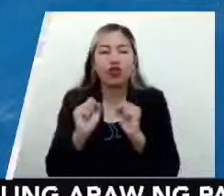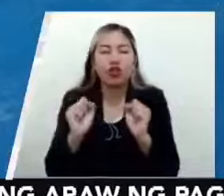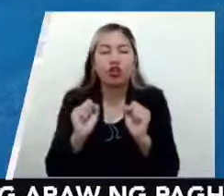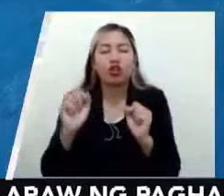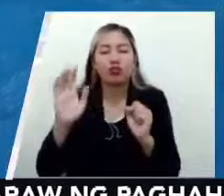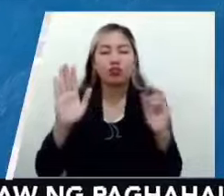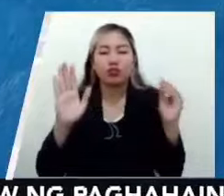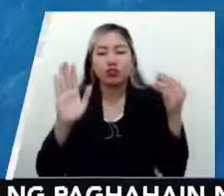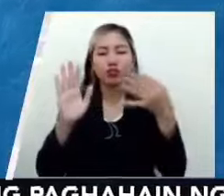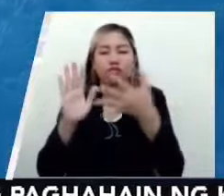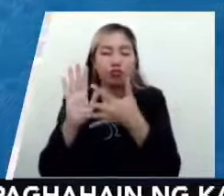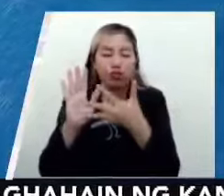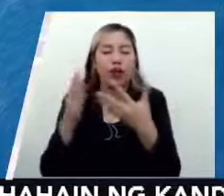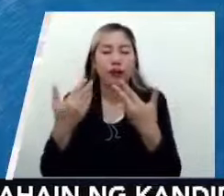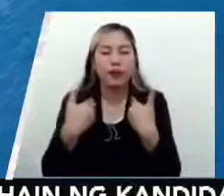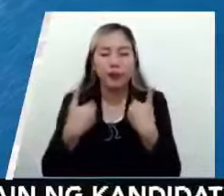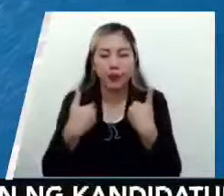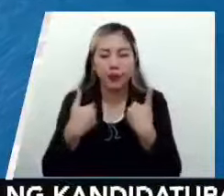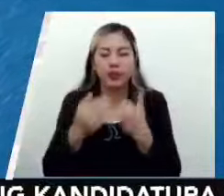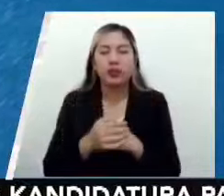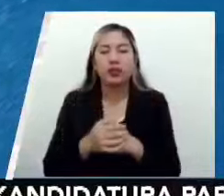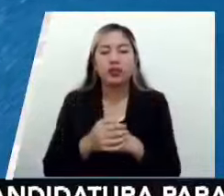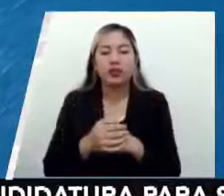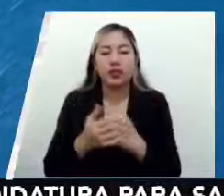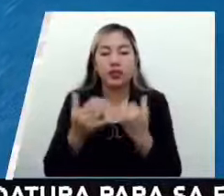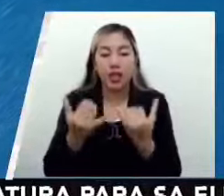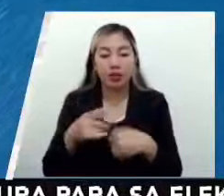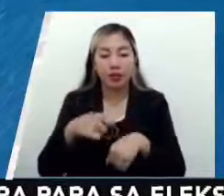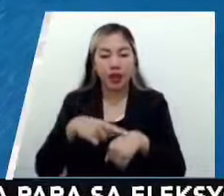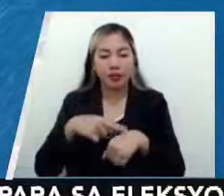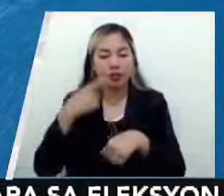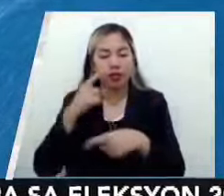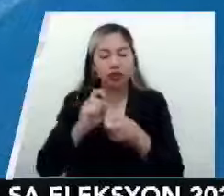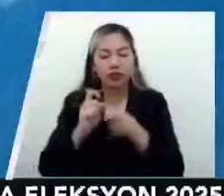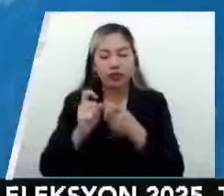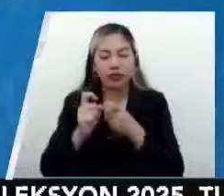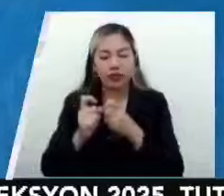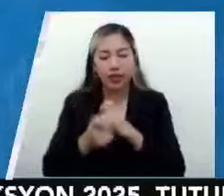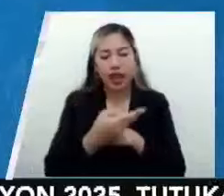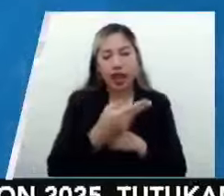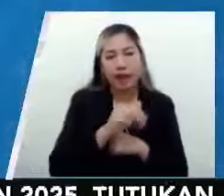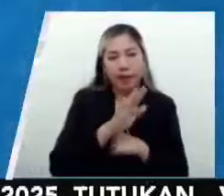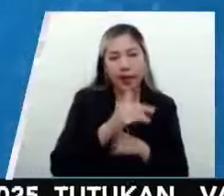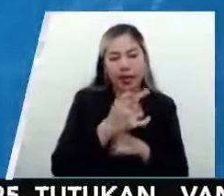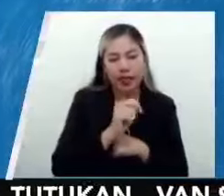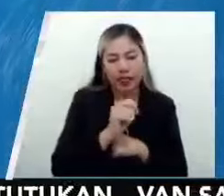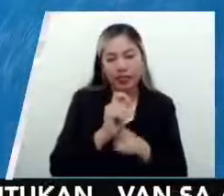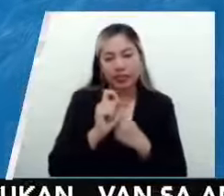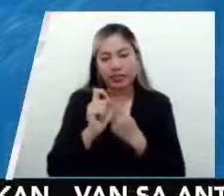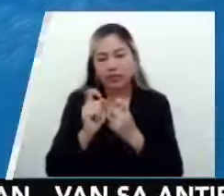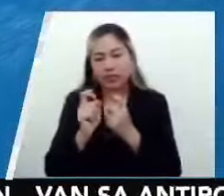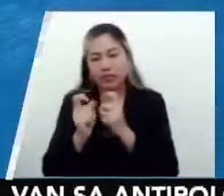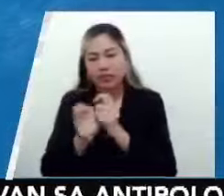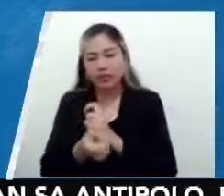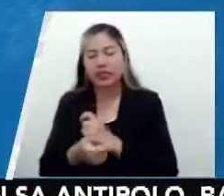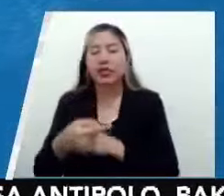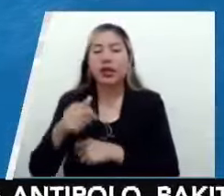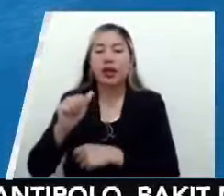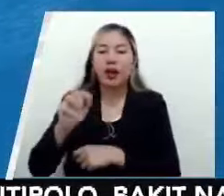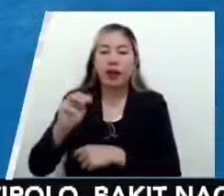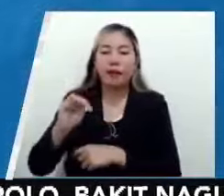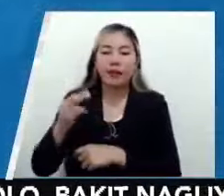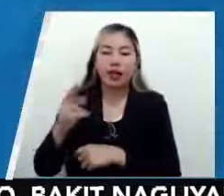Paliwanag po ng PAGASA na sa transition period na tayo patungo sa amihan season dahil opisyal nang tapos ang panahon ng hanging habagat